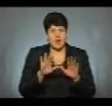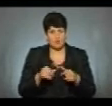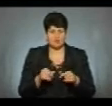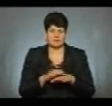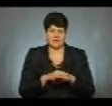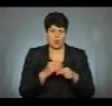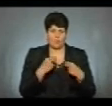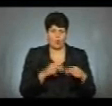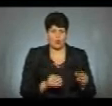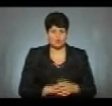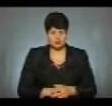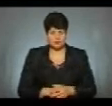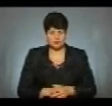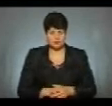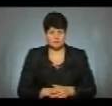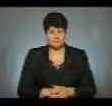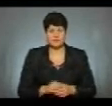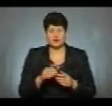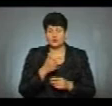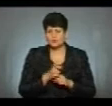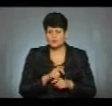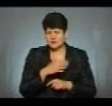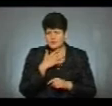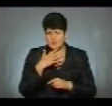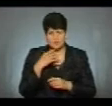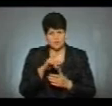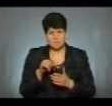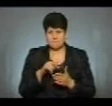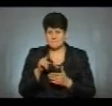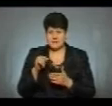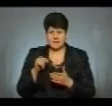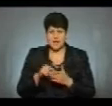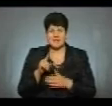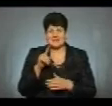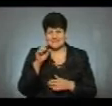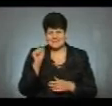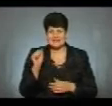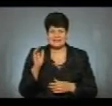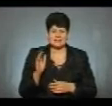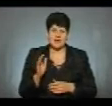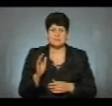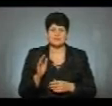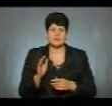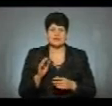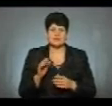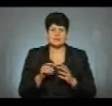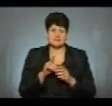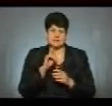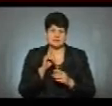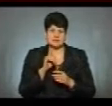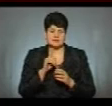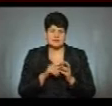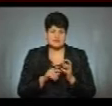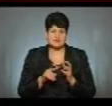продажу землі. І відповідно, от дуже багато таких питань. За переважно земельну реформу і